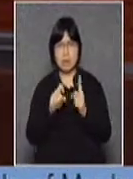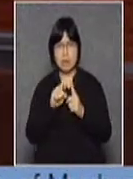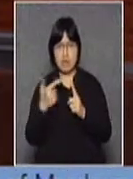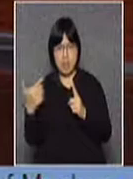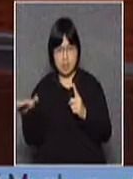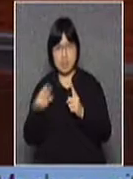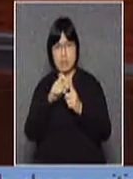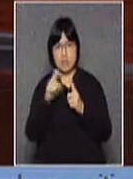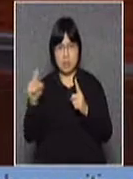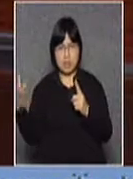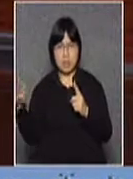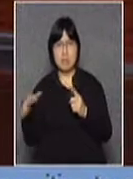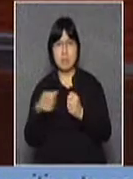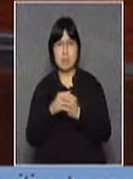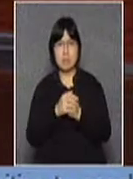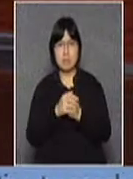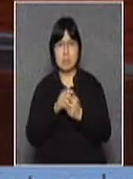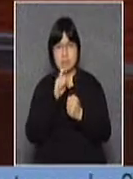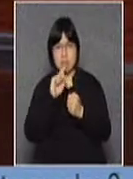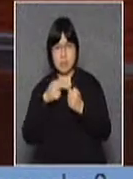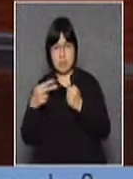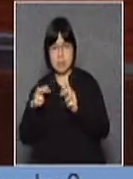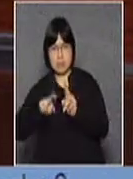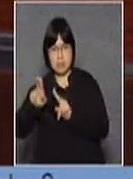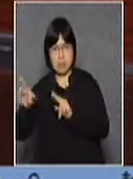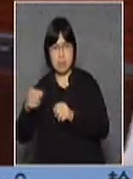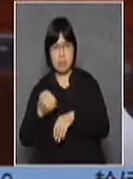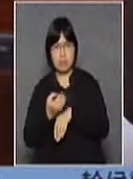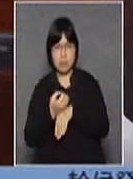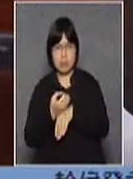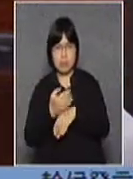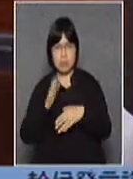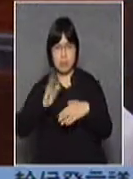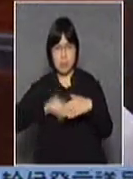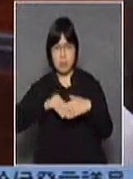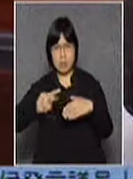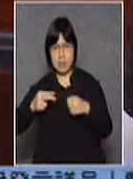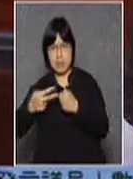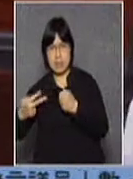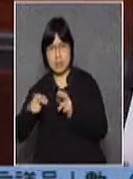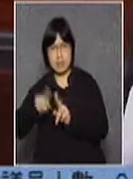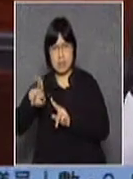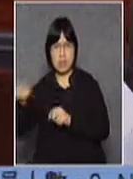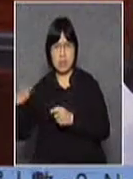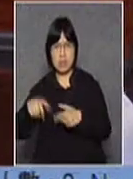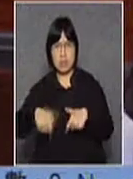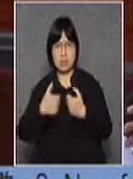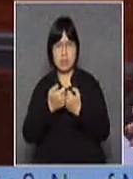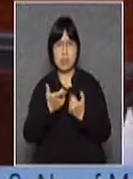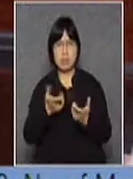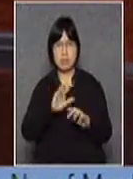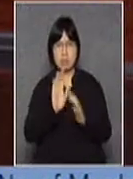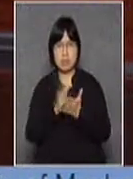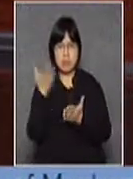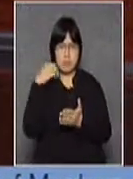八九十年代講過以次都會的發展，將這個荃灣葵青發為次都會區，林鄭一上場推翻了先前的東